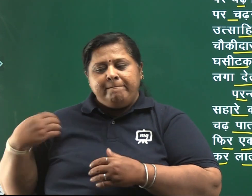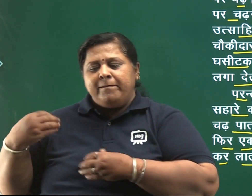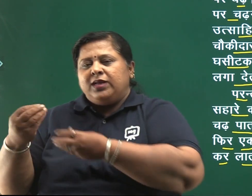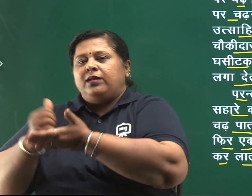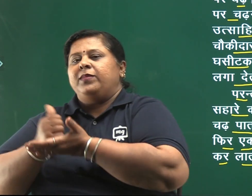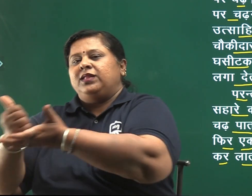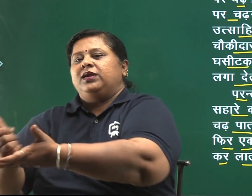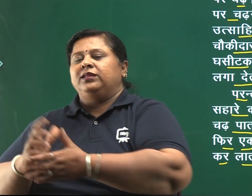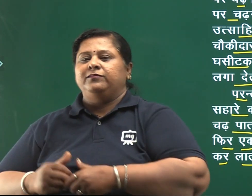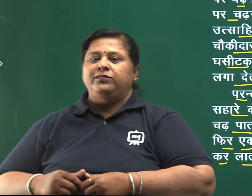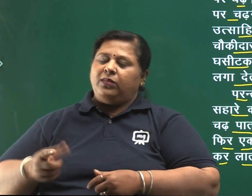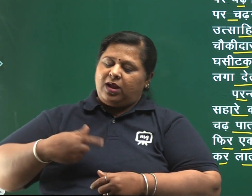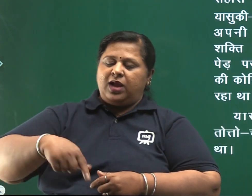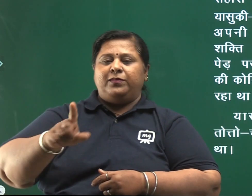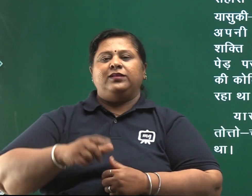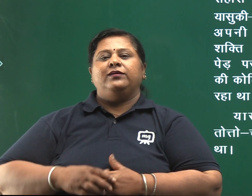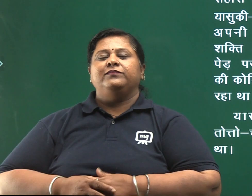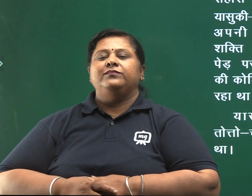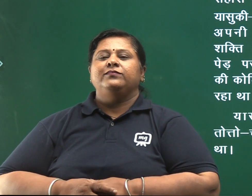करती है। आगे बढ़ते हैं।